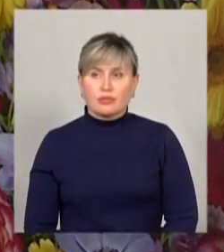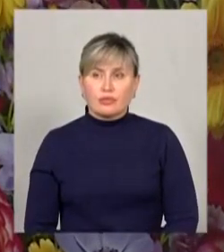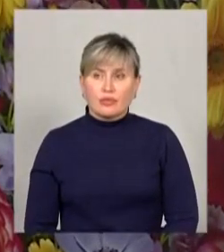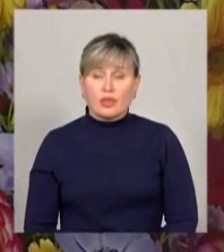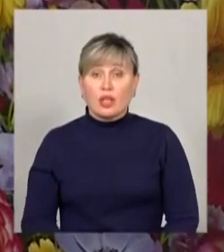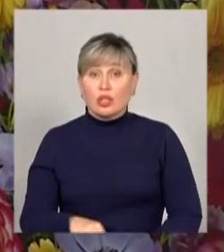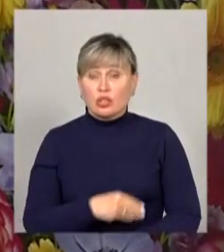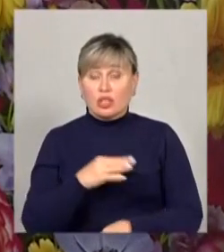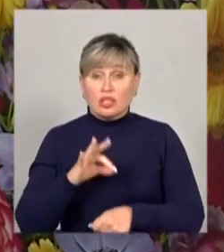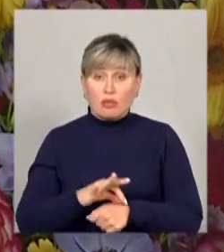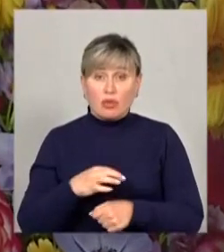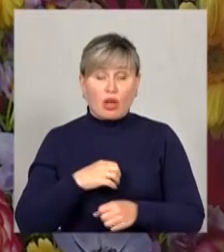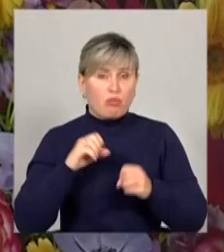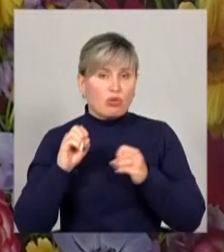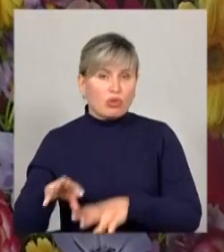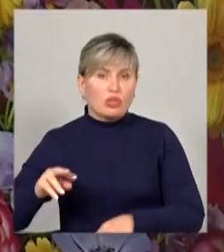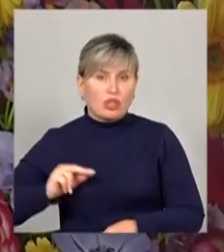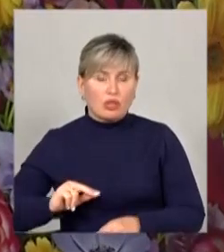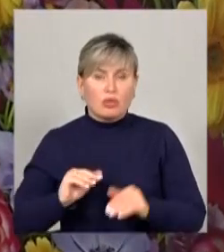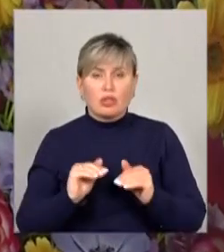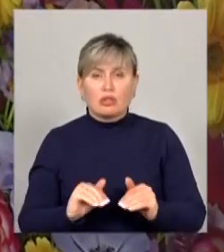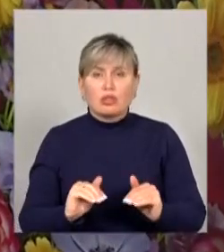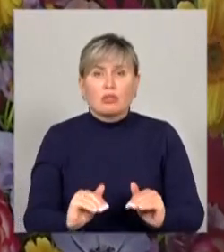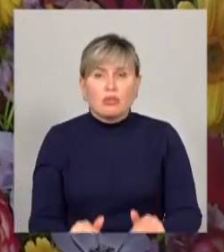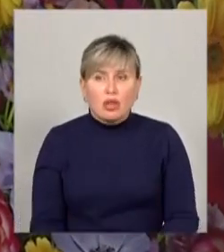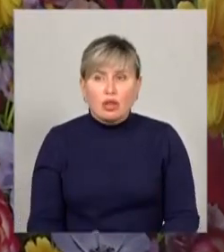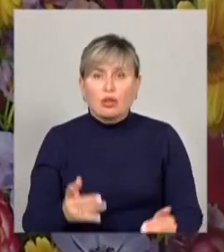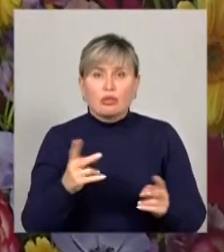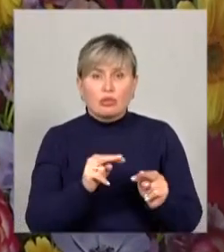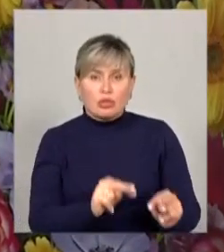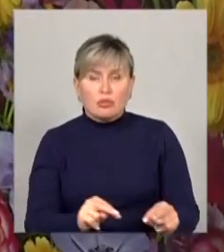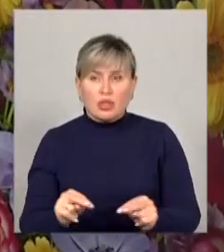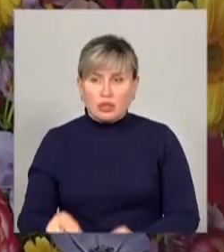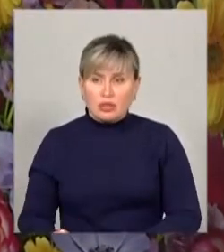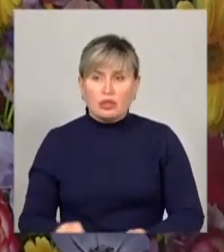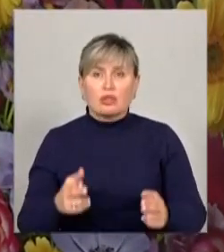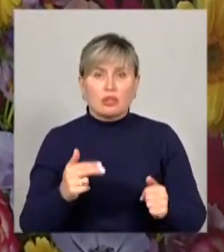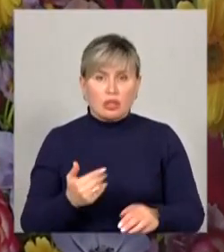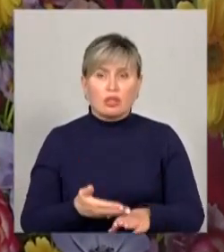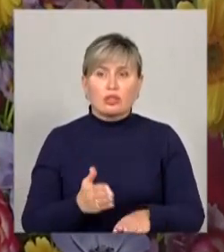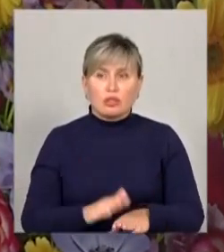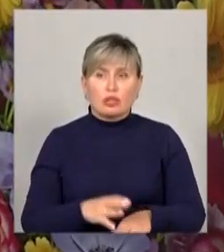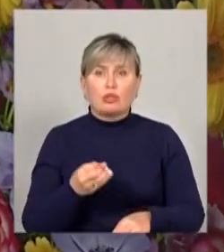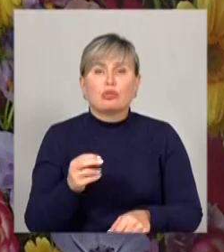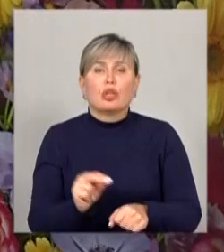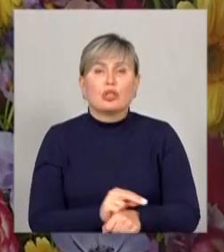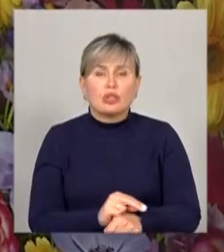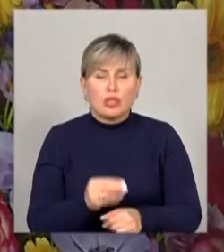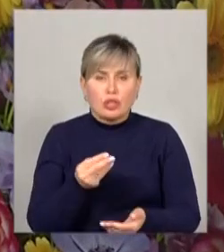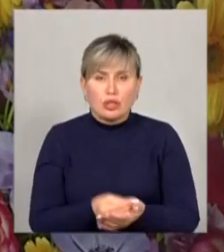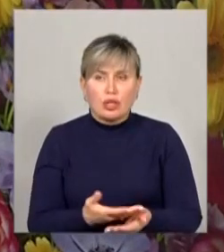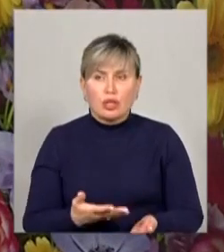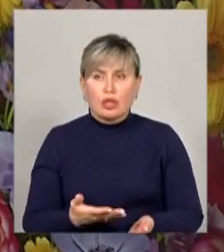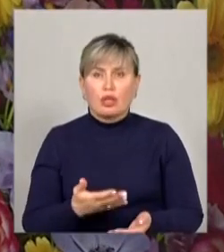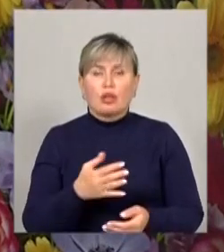того, как жена заболела, я бросил работу. Дети еще маленькие, нужно смотреть за ними. Конечно, тяжело, еще лечение дорогое. Больнее